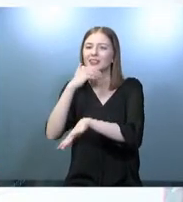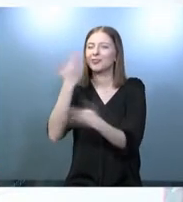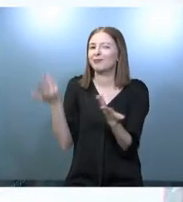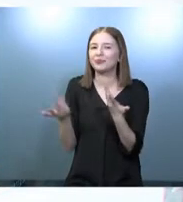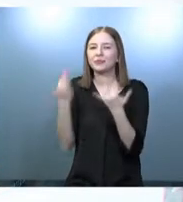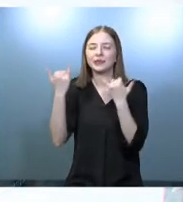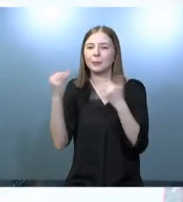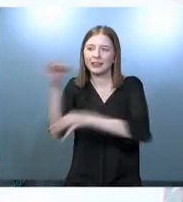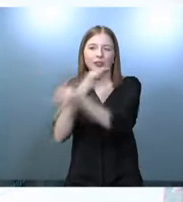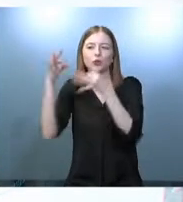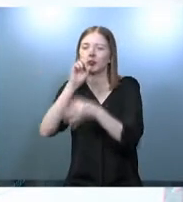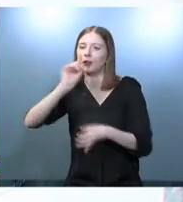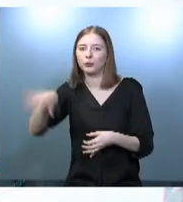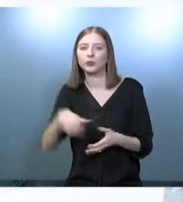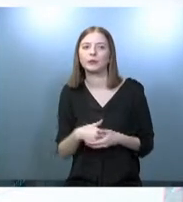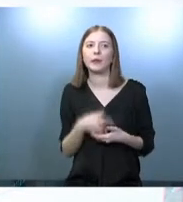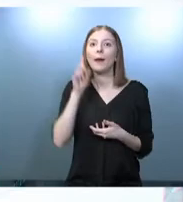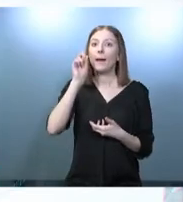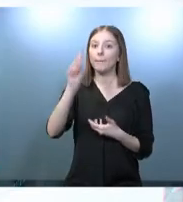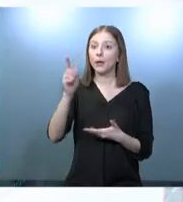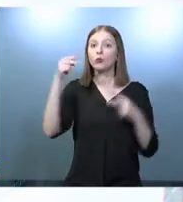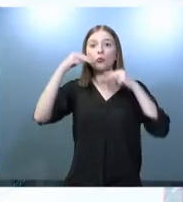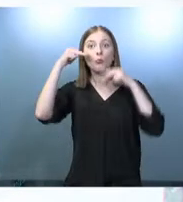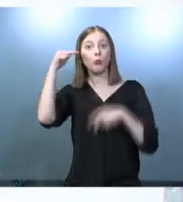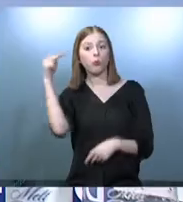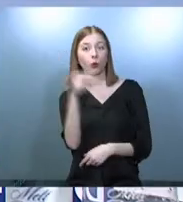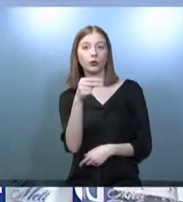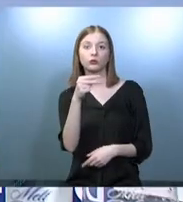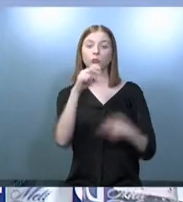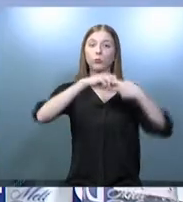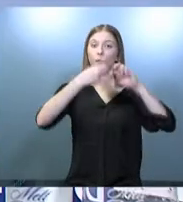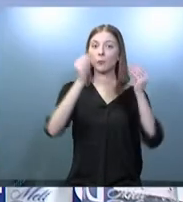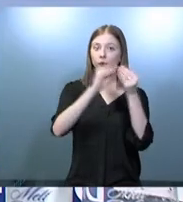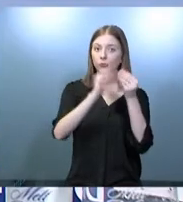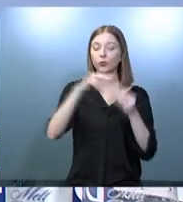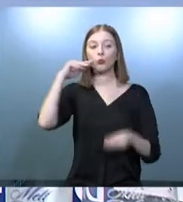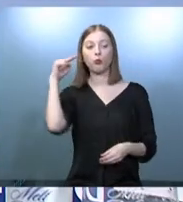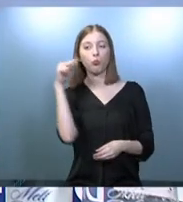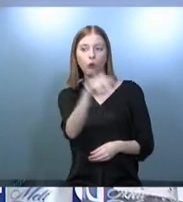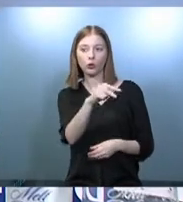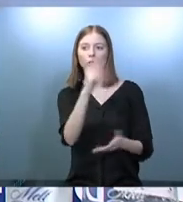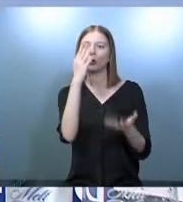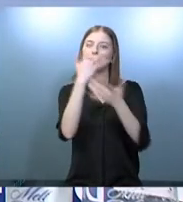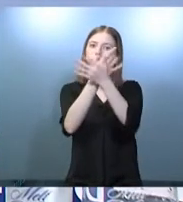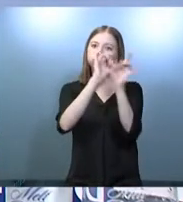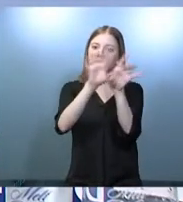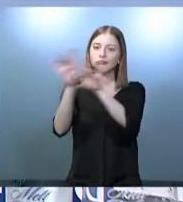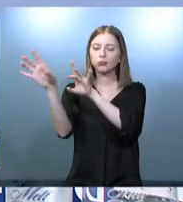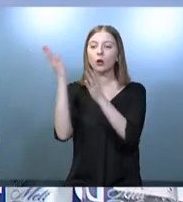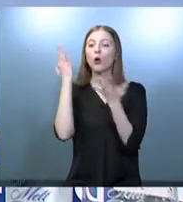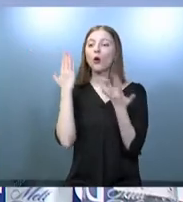atspindėti, kaip sakoma, įvairesnius požiūrius į tą pačią problemą. Aš dabar kreipiuosi į Virmantą Pikelį, Lietuvos Respublikos